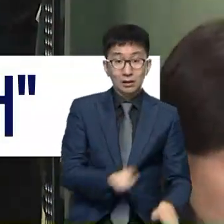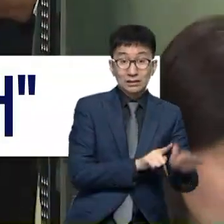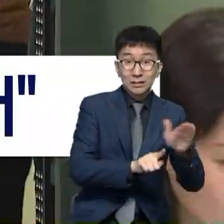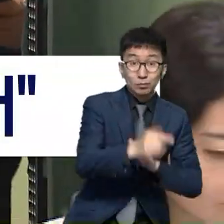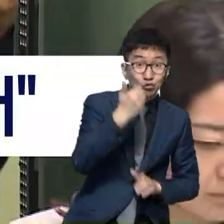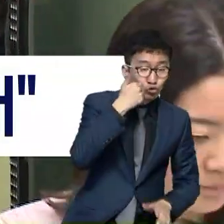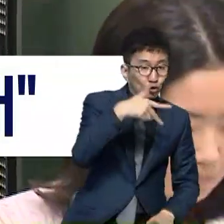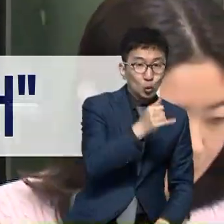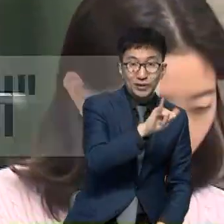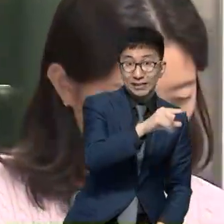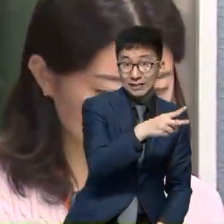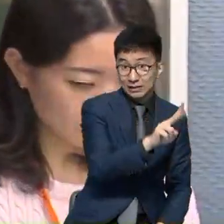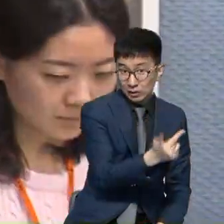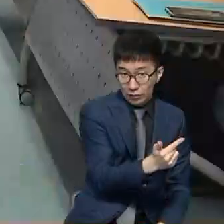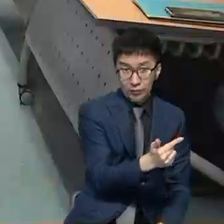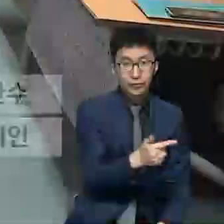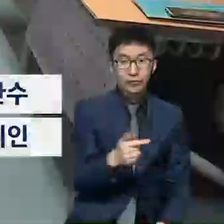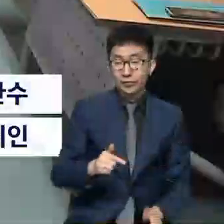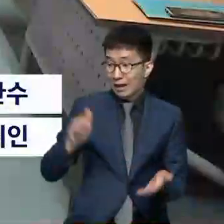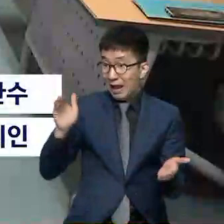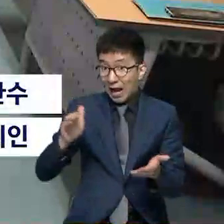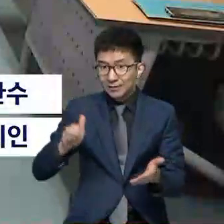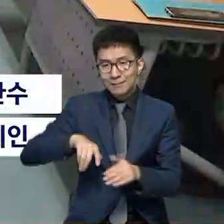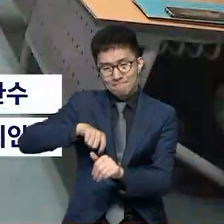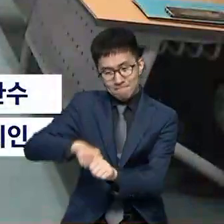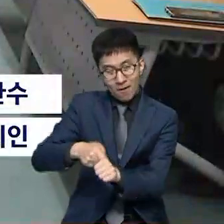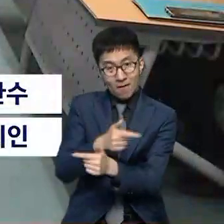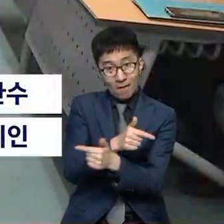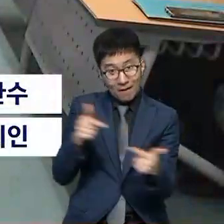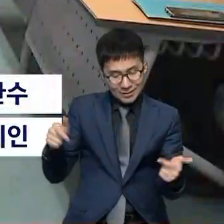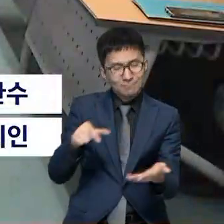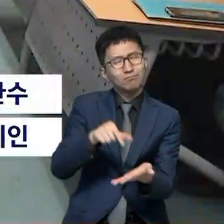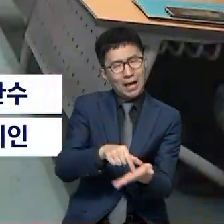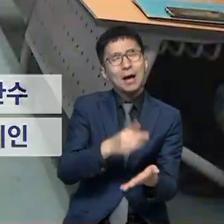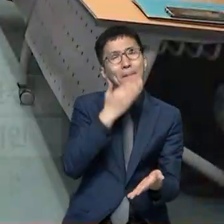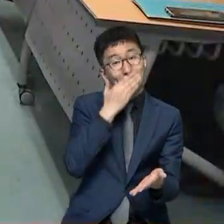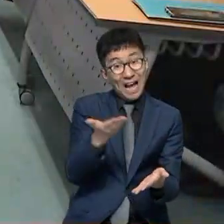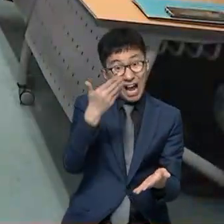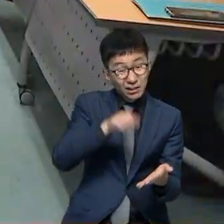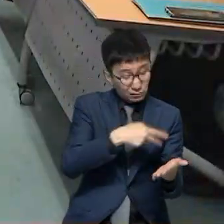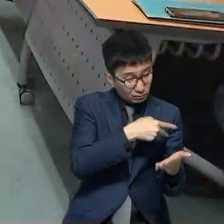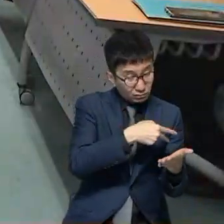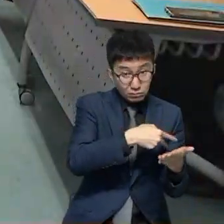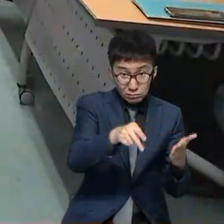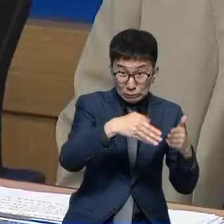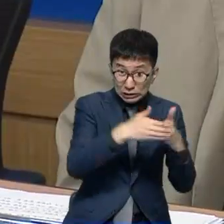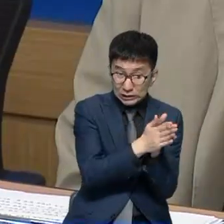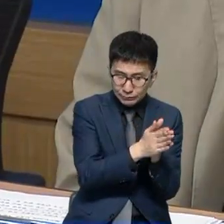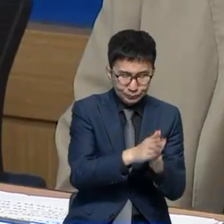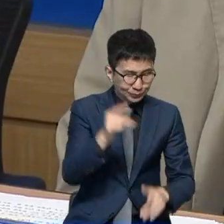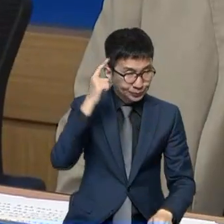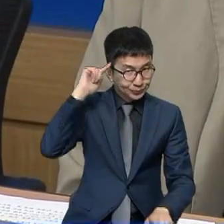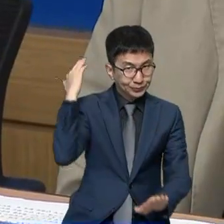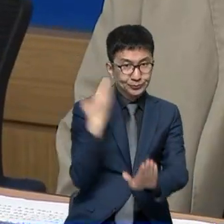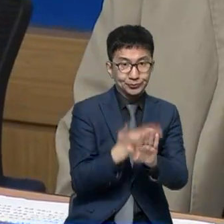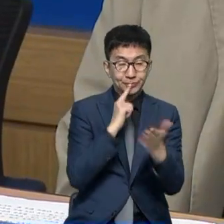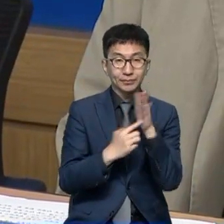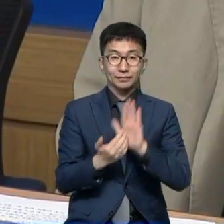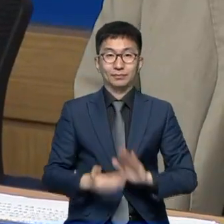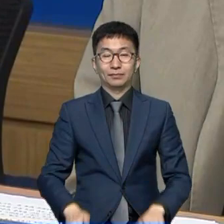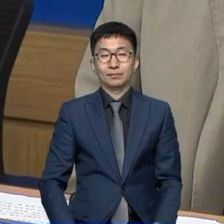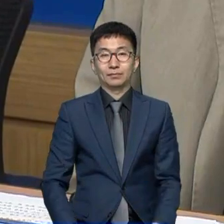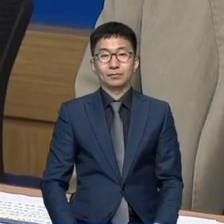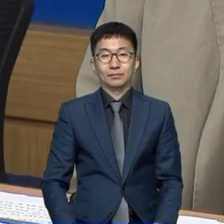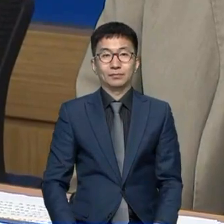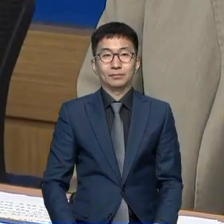조희연 서울교육감은 학생의 책무 조항을 추가하는 건 검토해보겠지만 폐지엔 단호히 반대한다고 밝혔습니다.